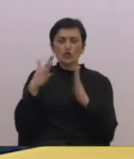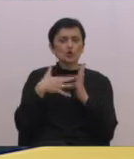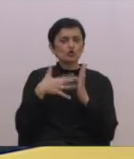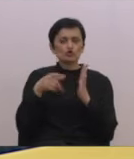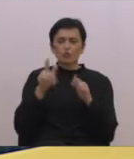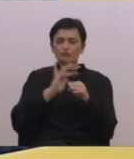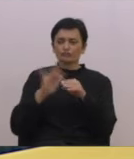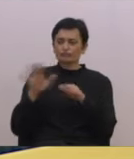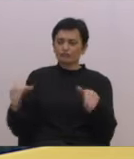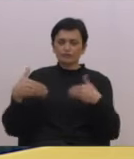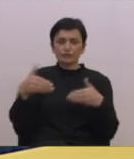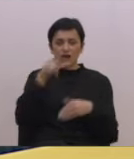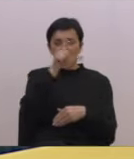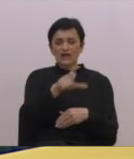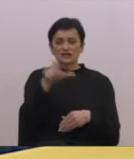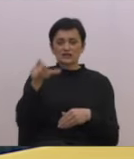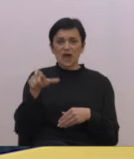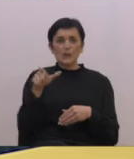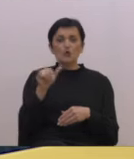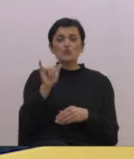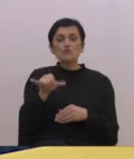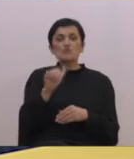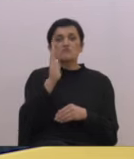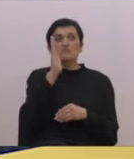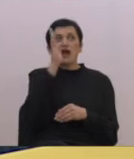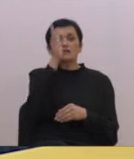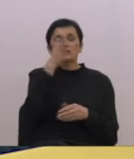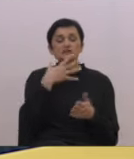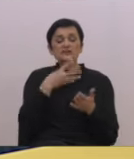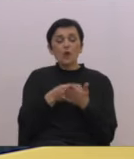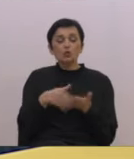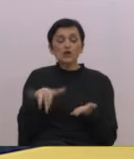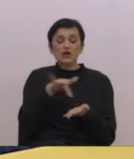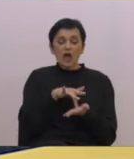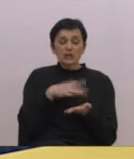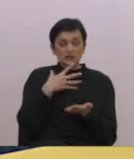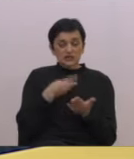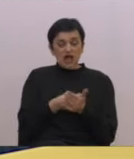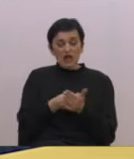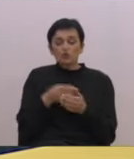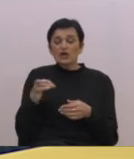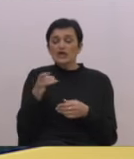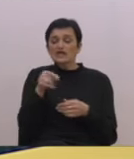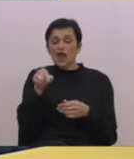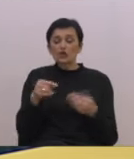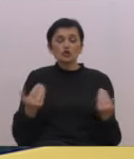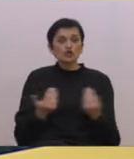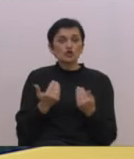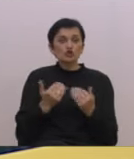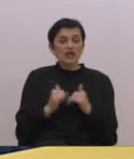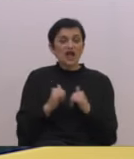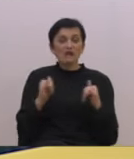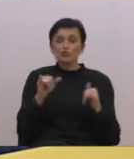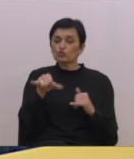იცლება და ადამიანებს პერსპექტივა იმისი, რომ საკუთარ ქალაქში და საკუთარ რეგიონში იცხოვრონ და